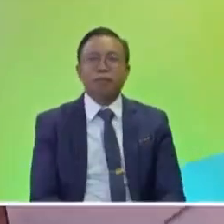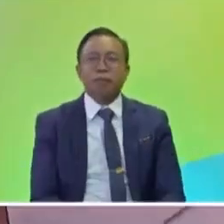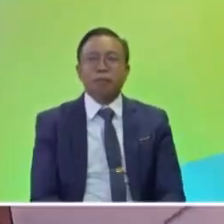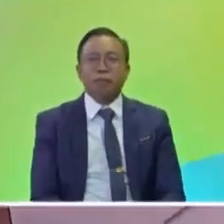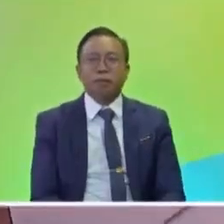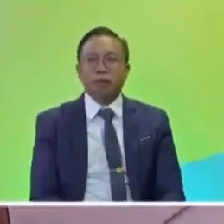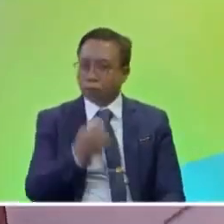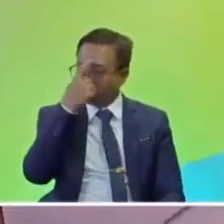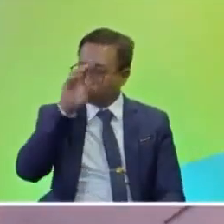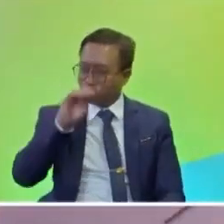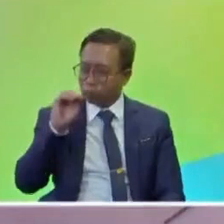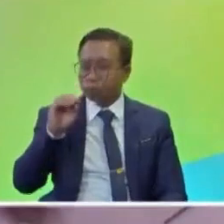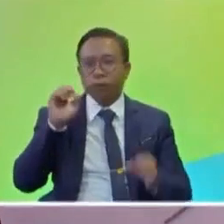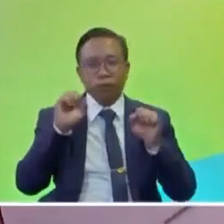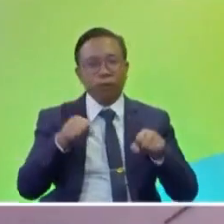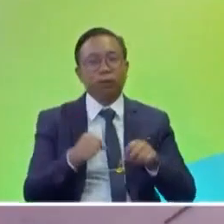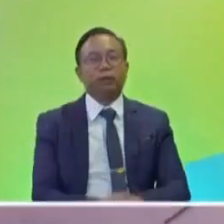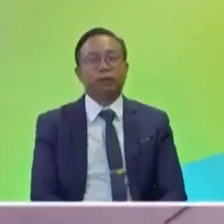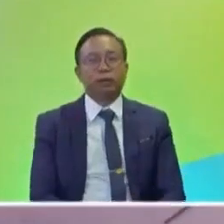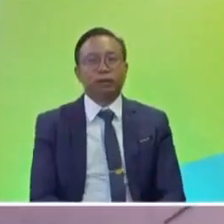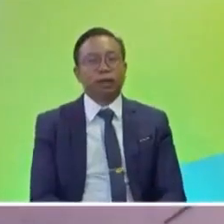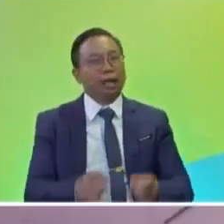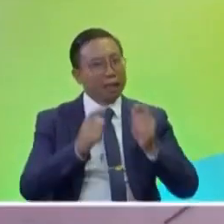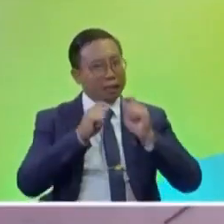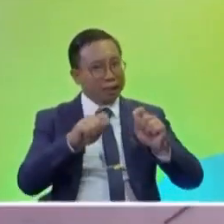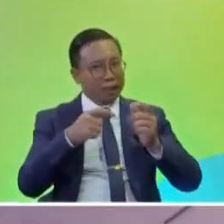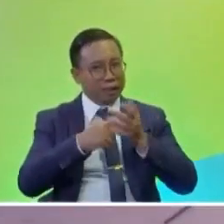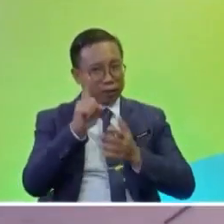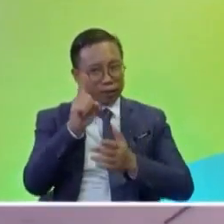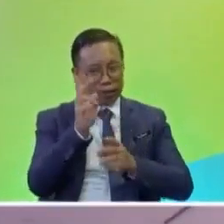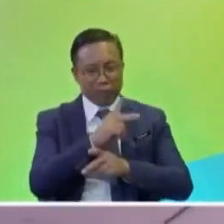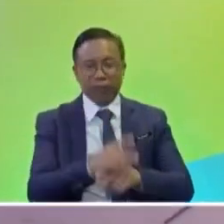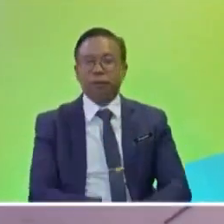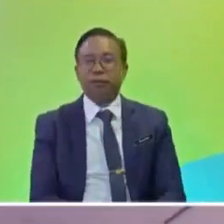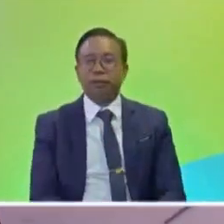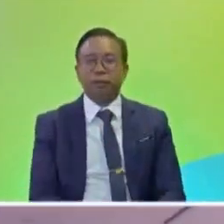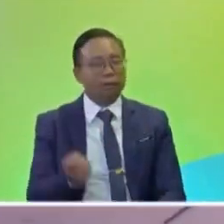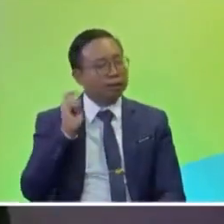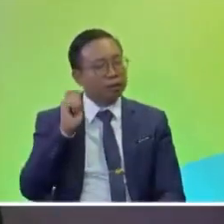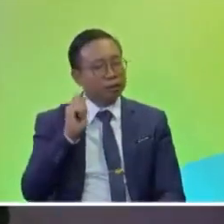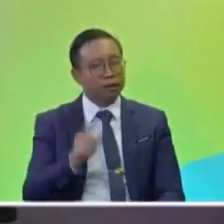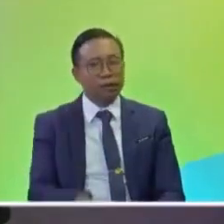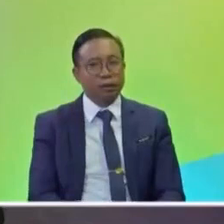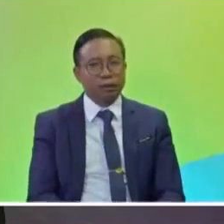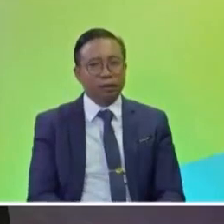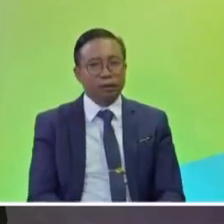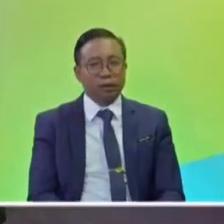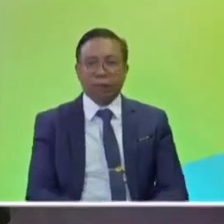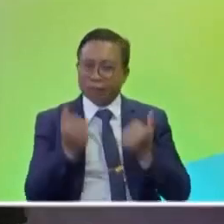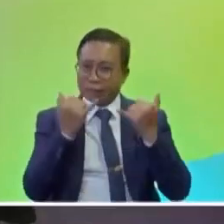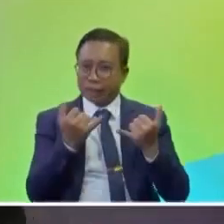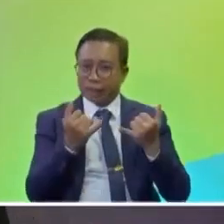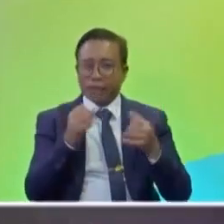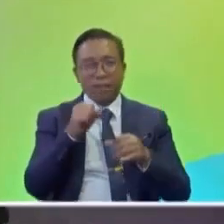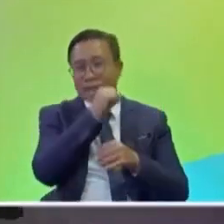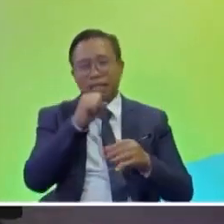Boleh. Untuk murid-murid semua boleh je. Kita try lagi sekali. Sebab dia tadi sekali saja kan dengan muzik. Sekarang kita